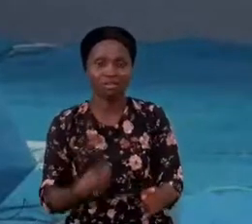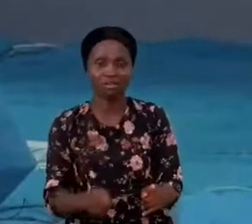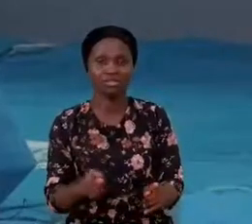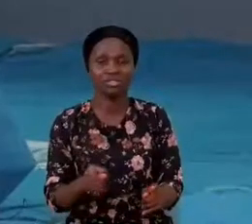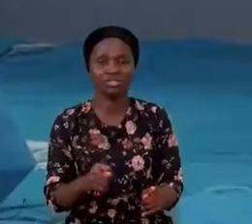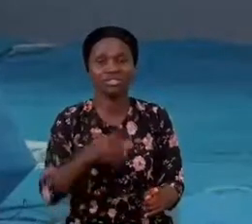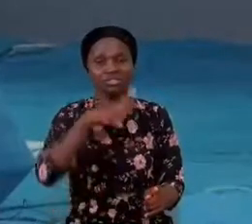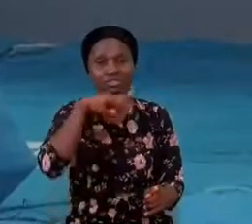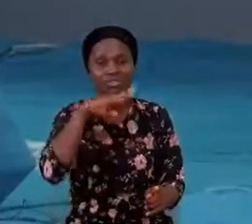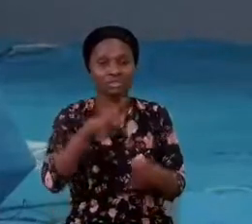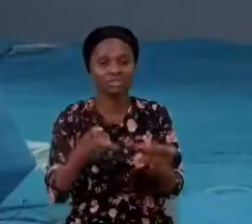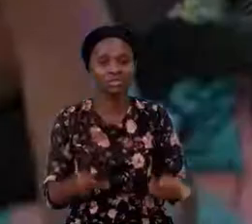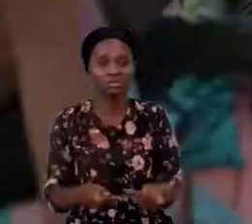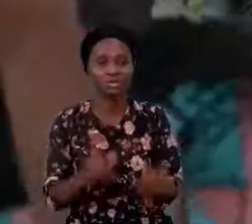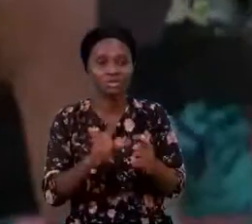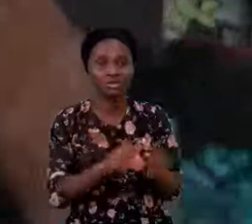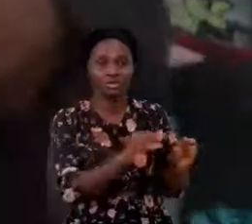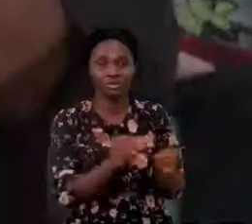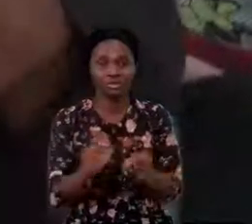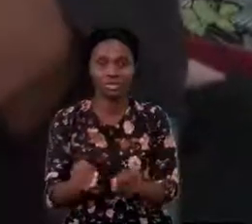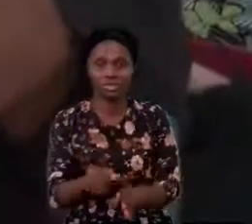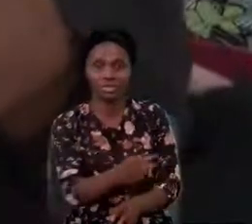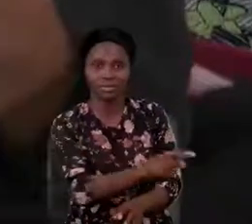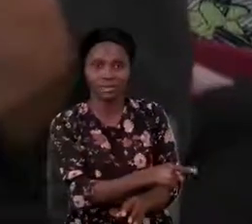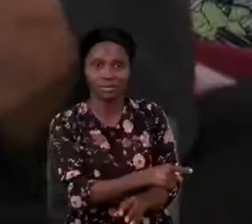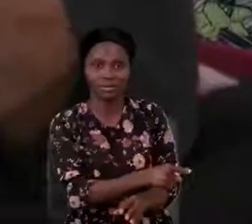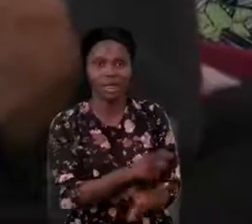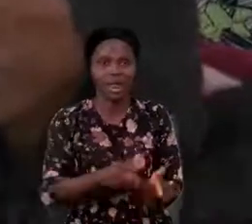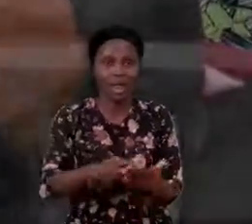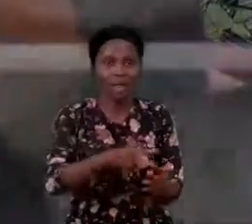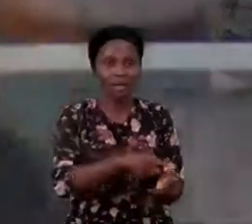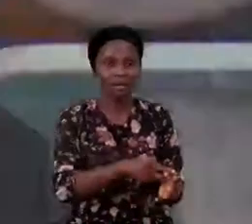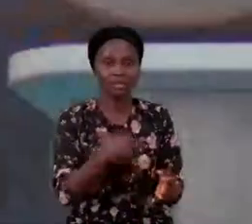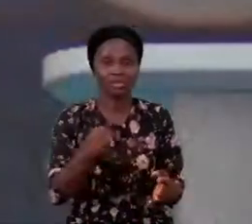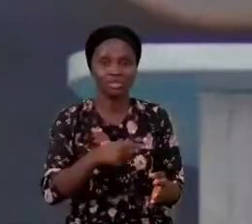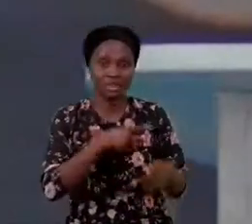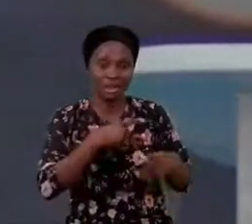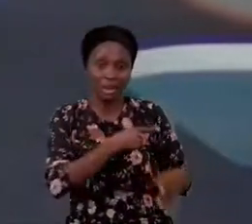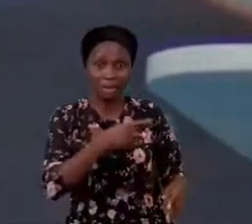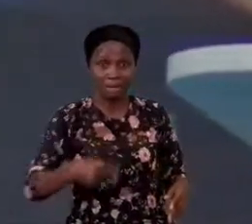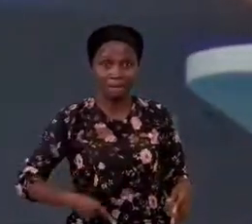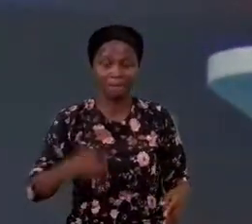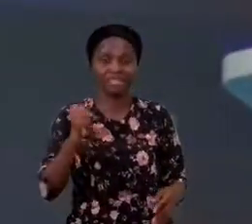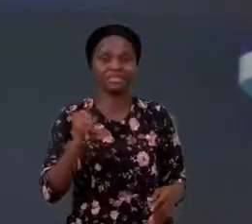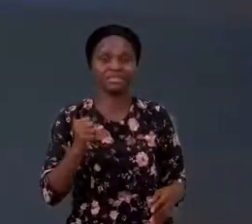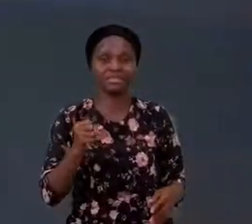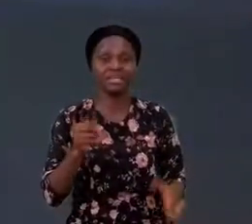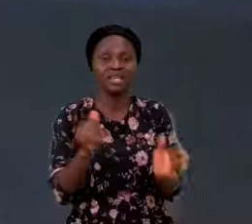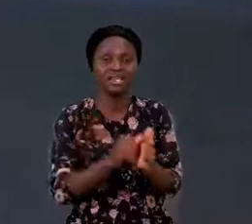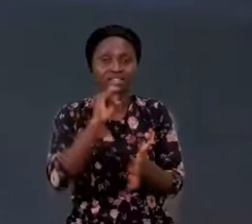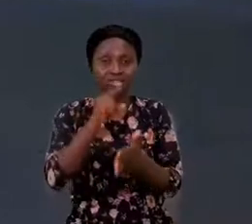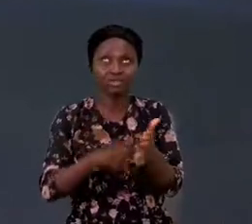grands. C'est ce qu'il va faire pour toi à partir d'aujourd'hui. Il va t'élever de la